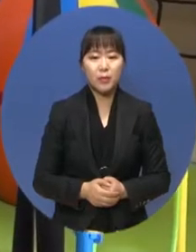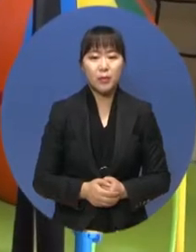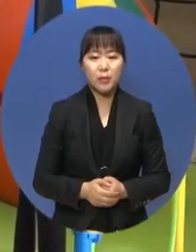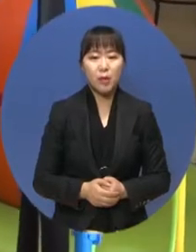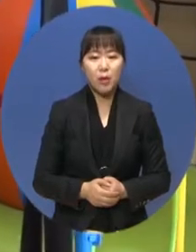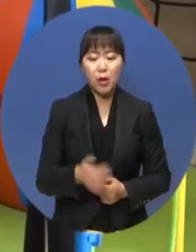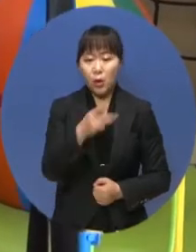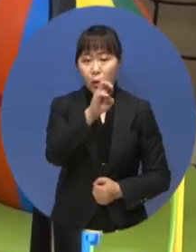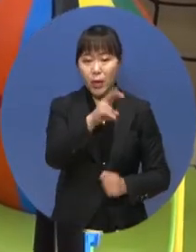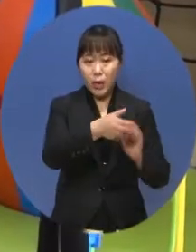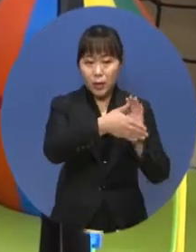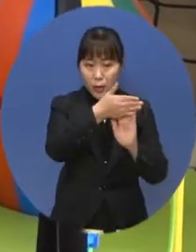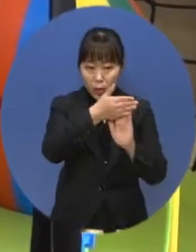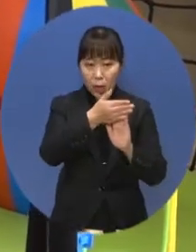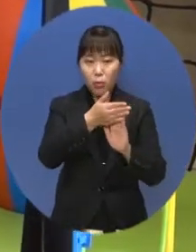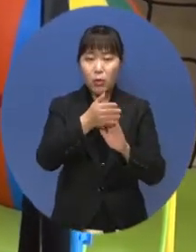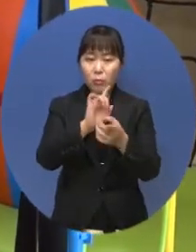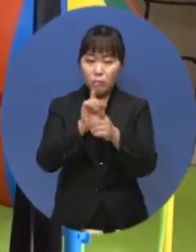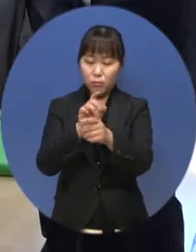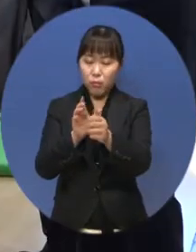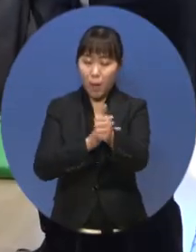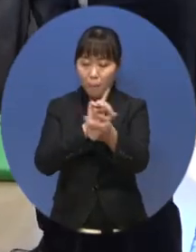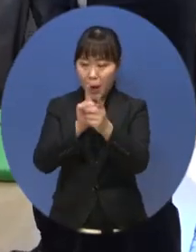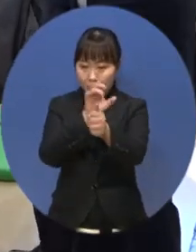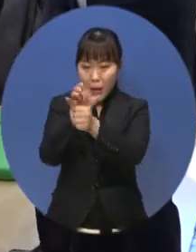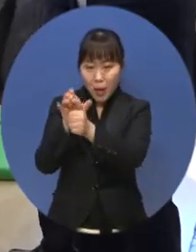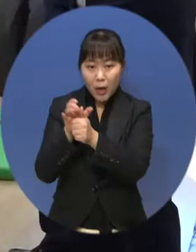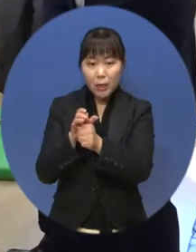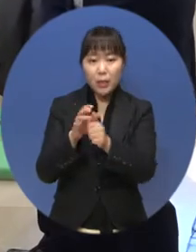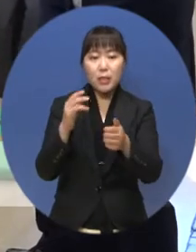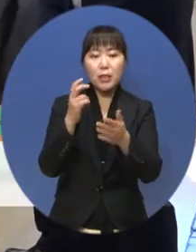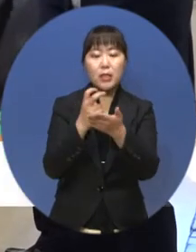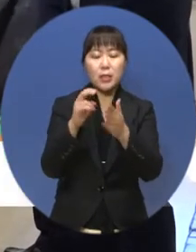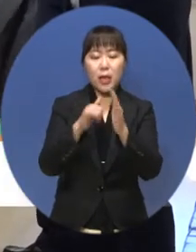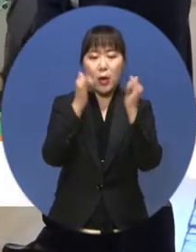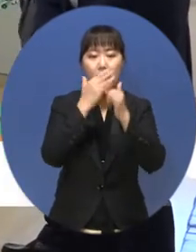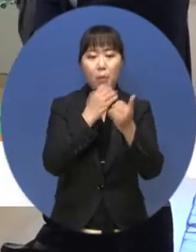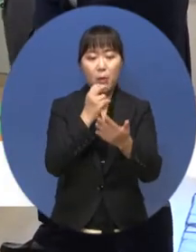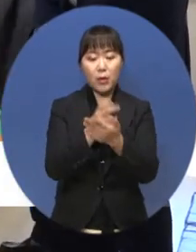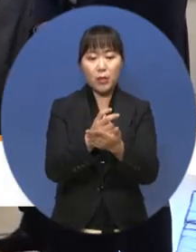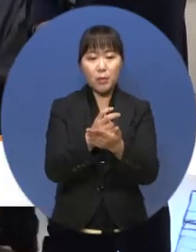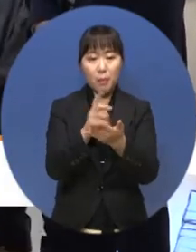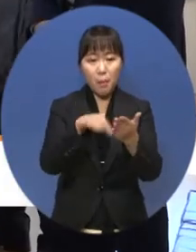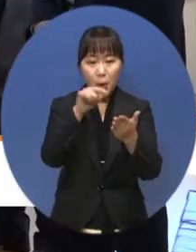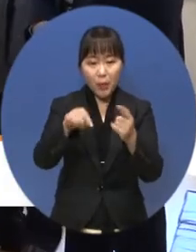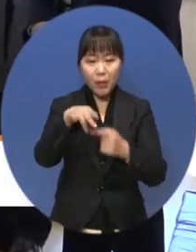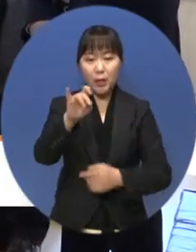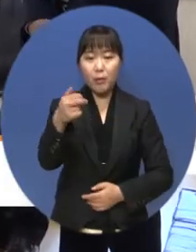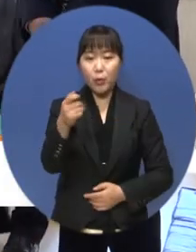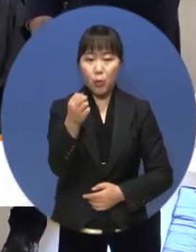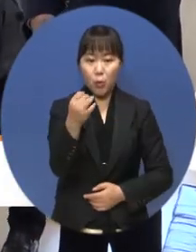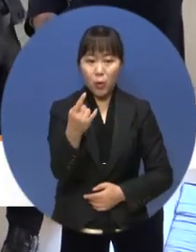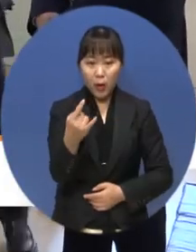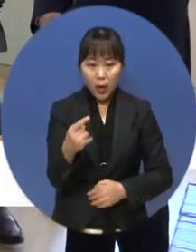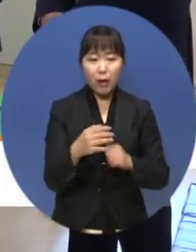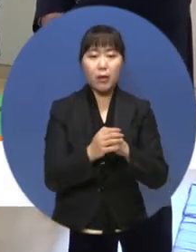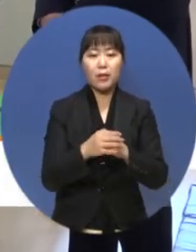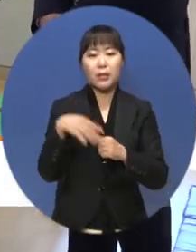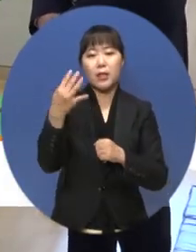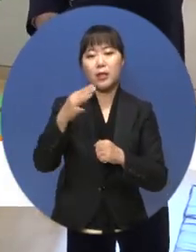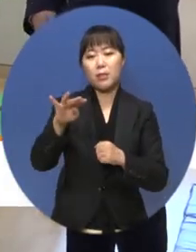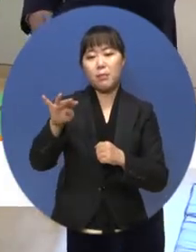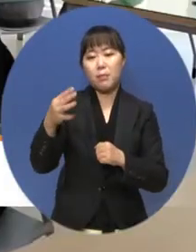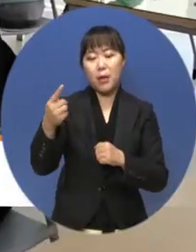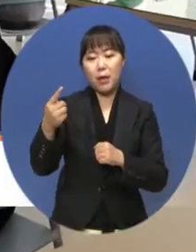복지관은 광양시와 위 수탁 계약을 체결한 사회복지법인 삼동회가 중마권역